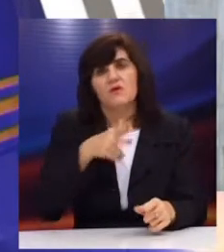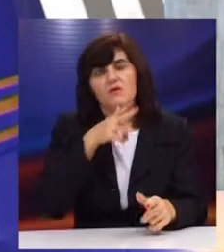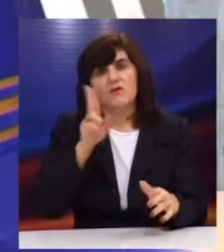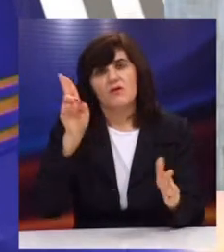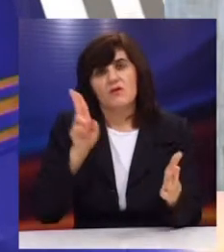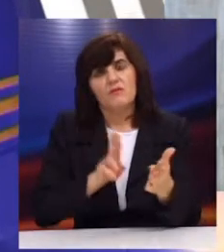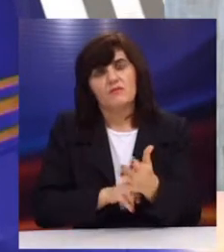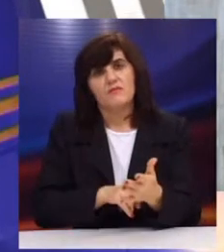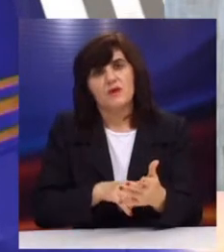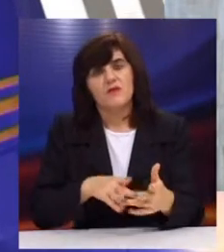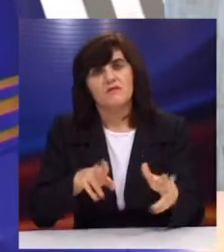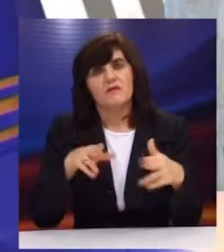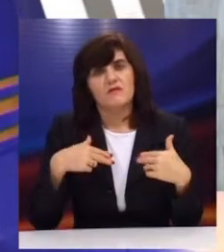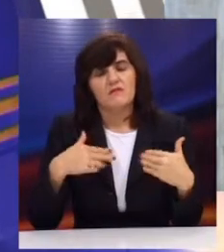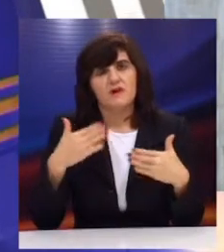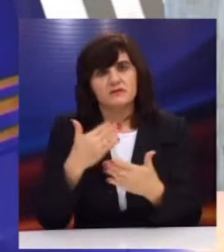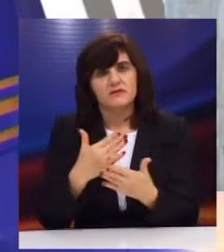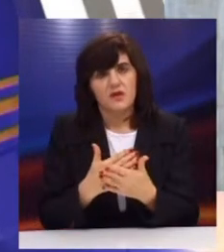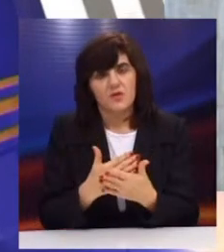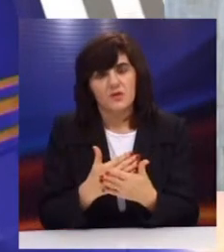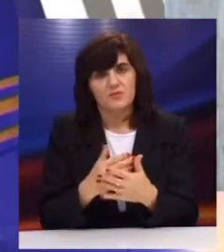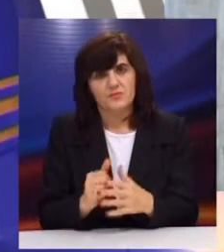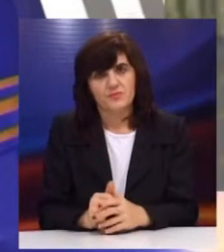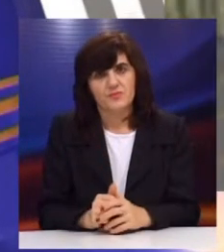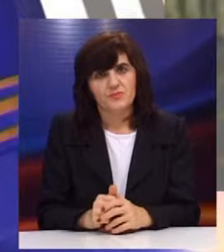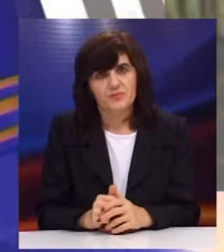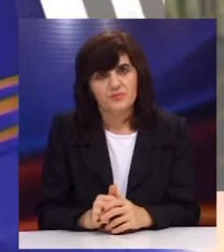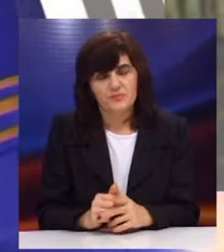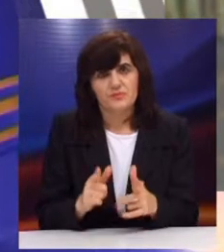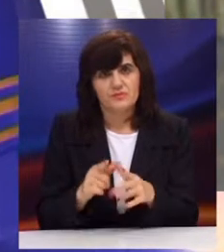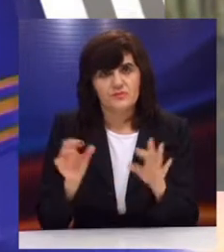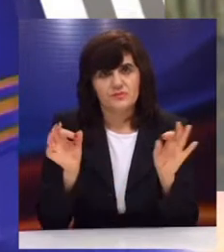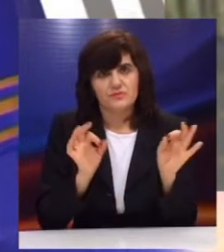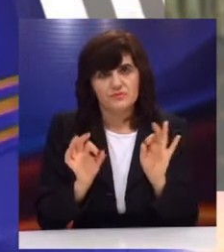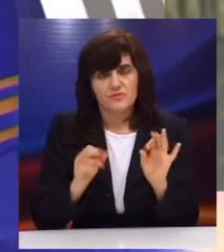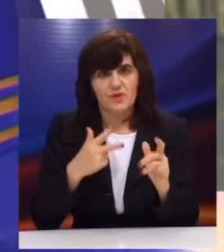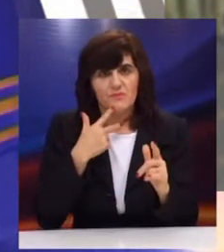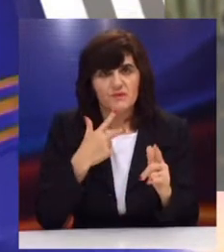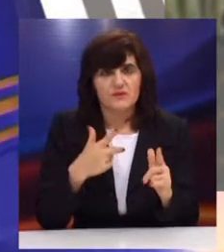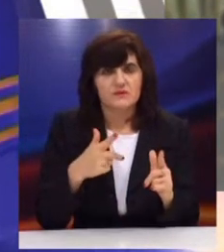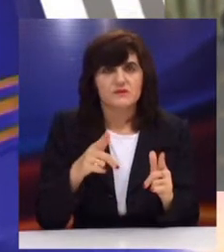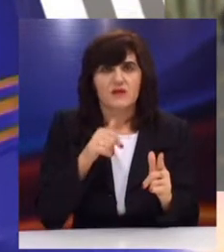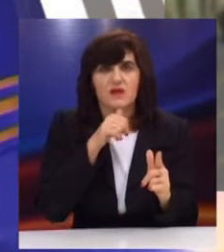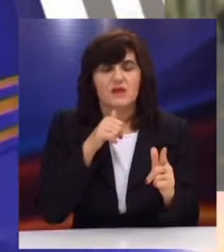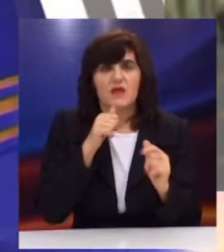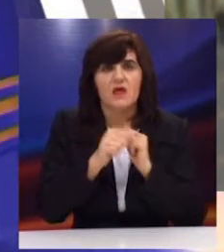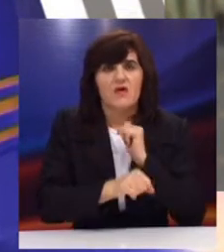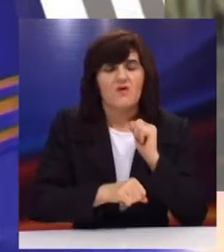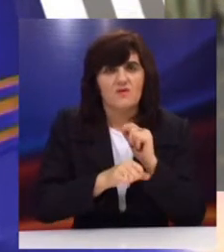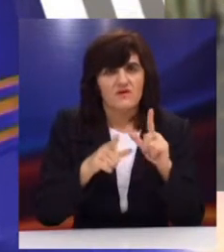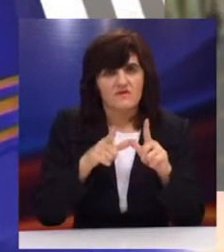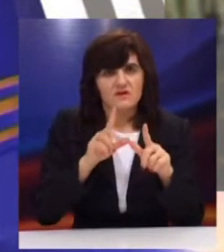da se to reguliše na način koji taj zakon govori. Uz obezbeđenje uslova prilagođenosti i